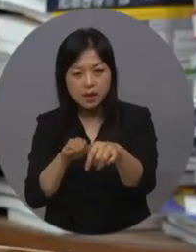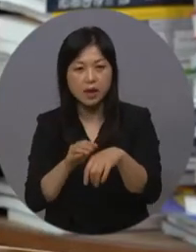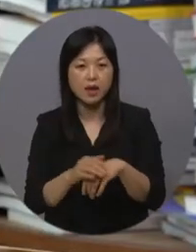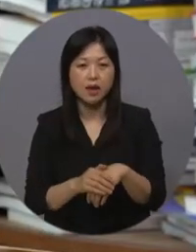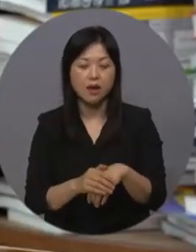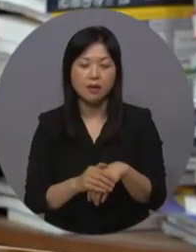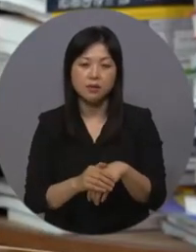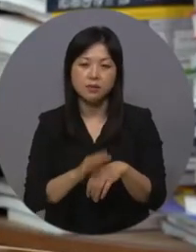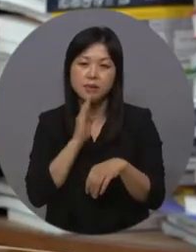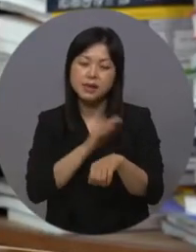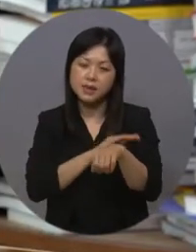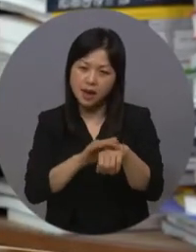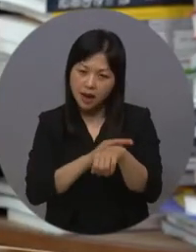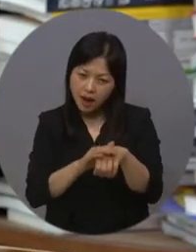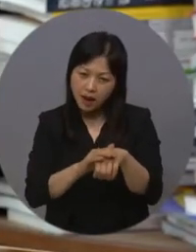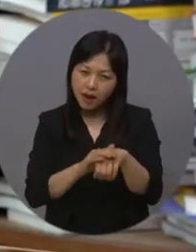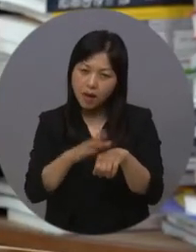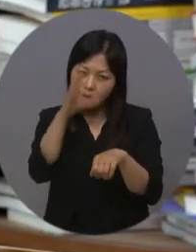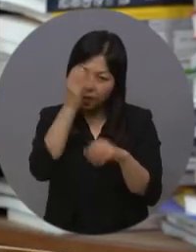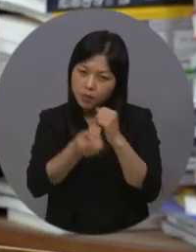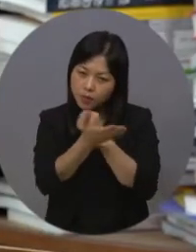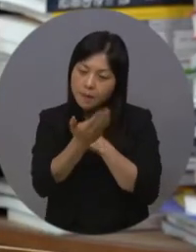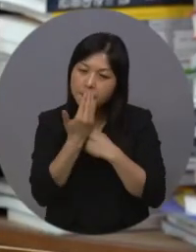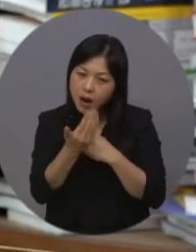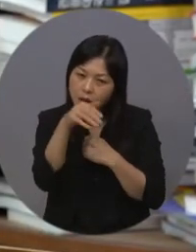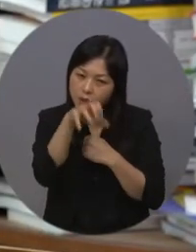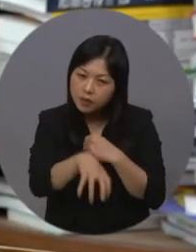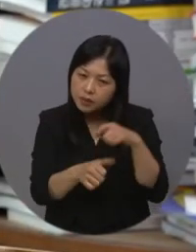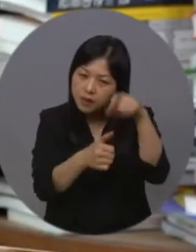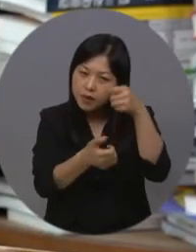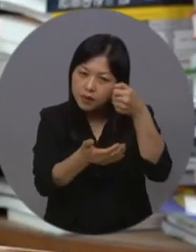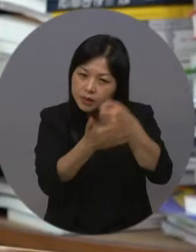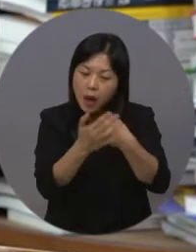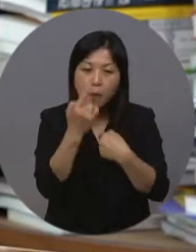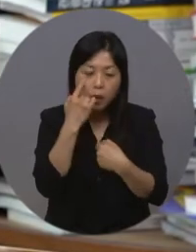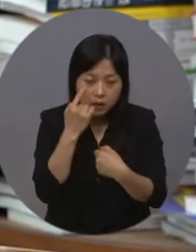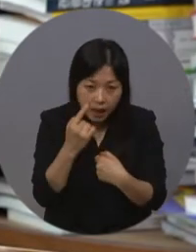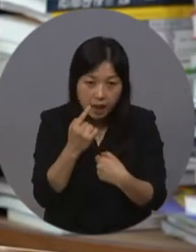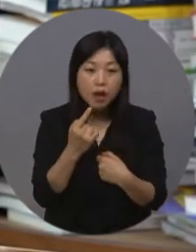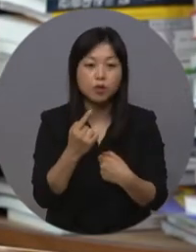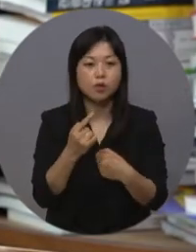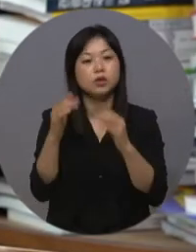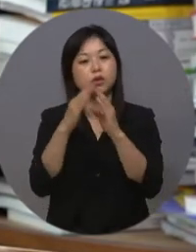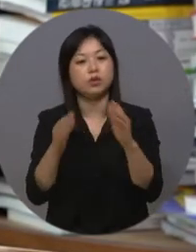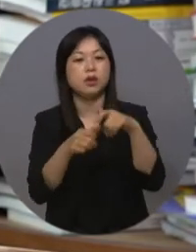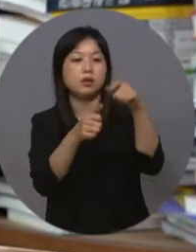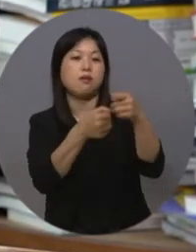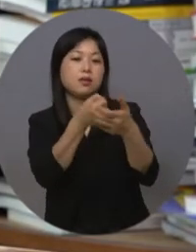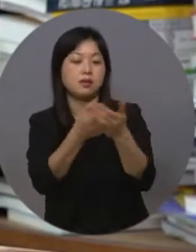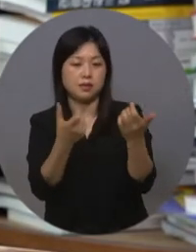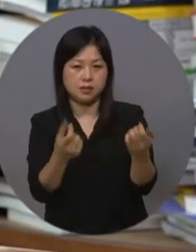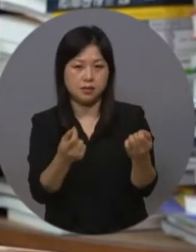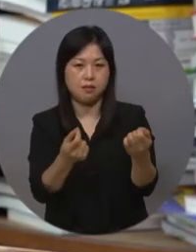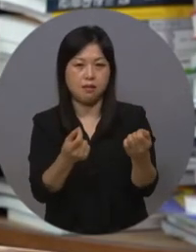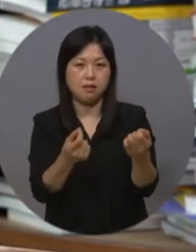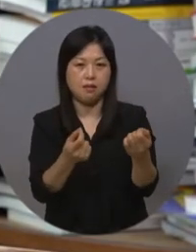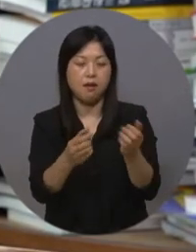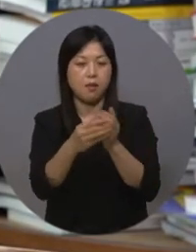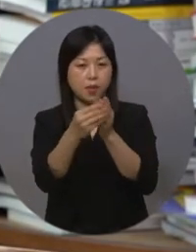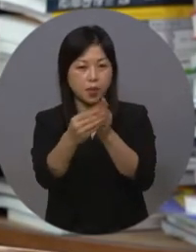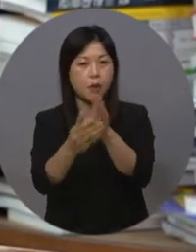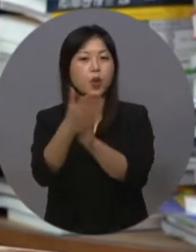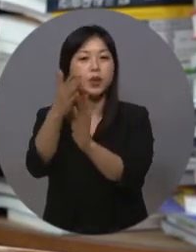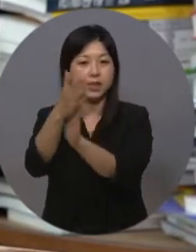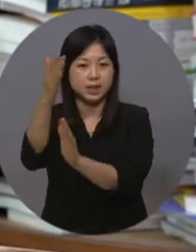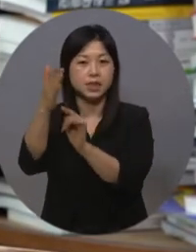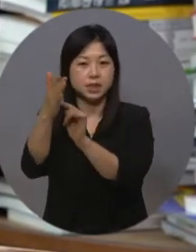해보자. 그렇게 해서 전주가 이제 선정이 돼서 선도도시로 됐는데 이게 2년 정도 거치면서 아주